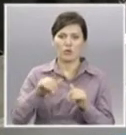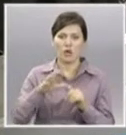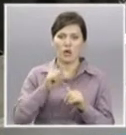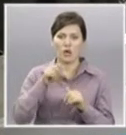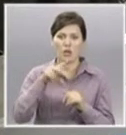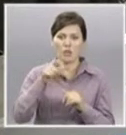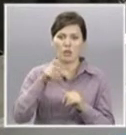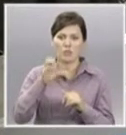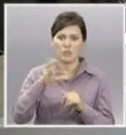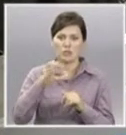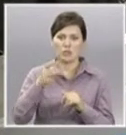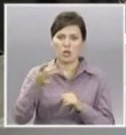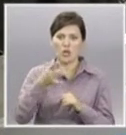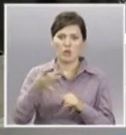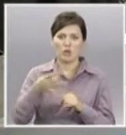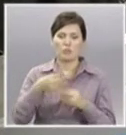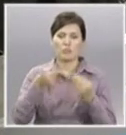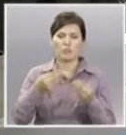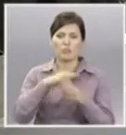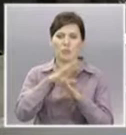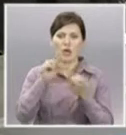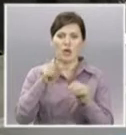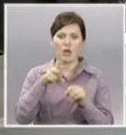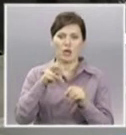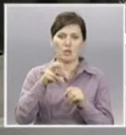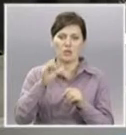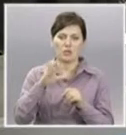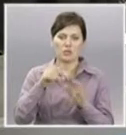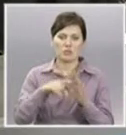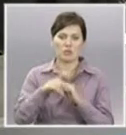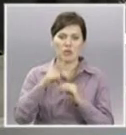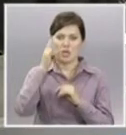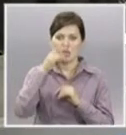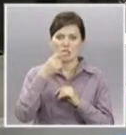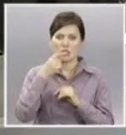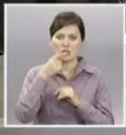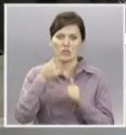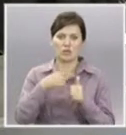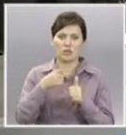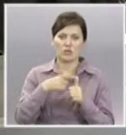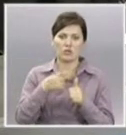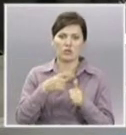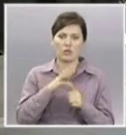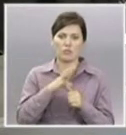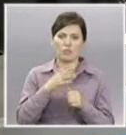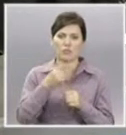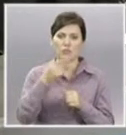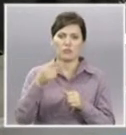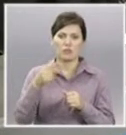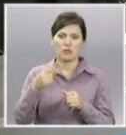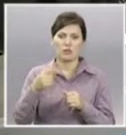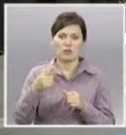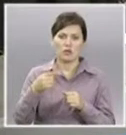Алғабас деген микрорайонды беріп жатсыздар. Бәрі Алғабас. Бұл Алғабастан басқа біздің қазақ тілінде атау жоқ па? Бір современный